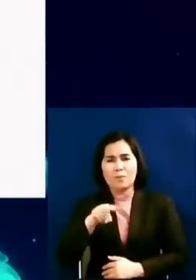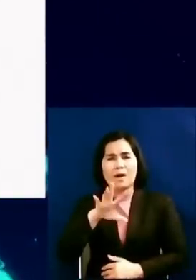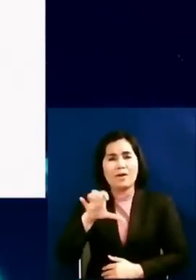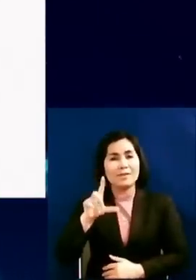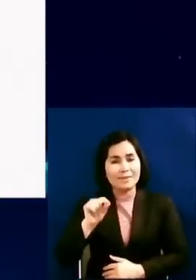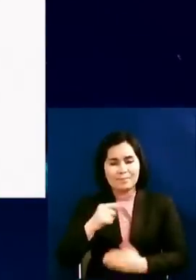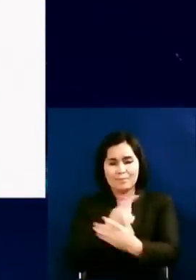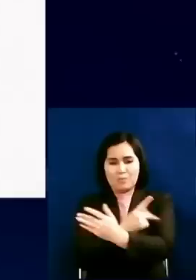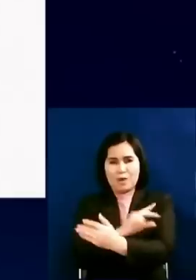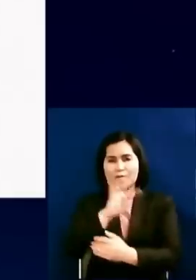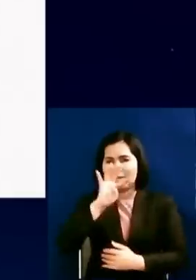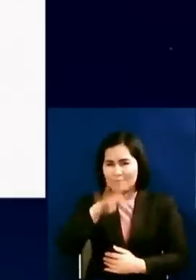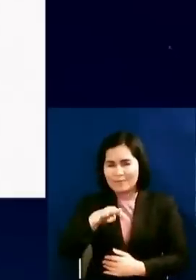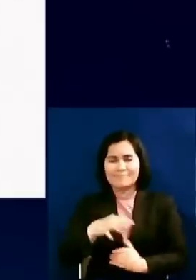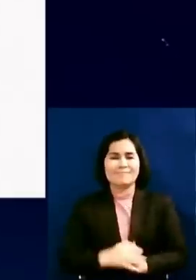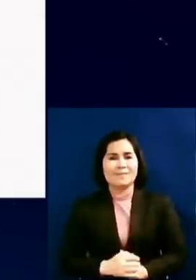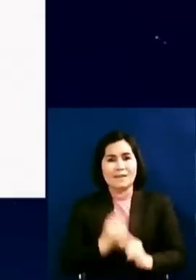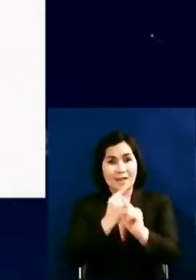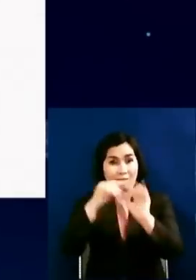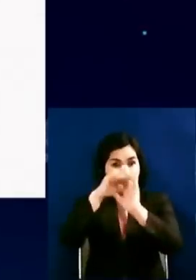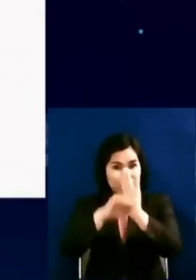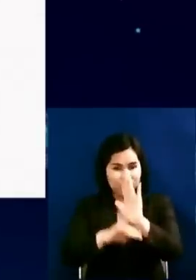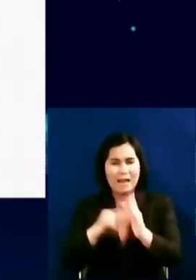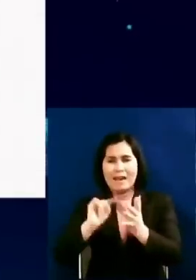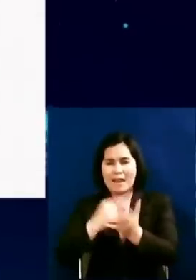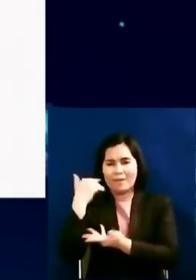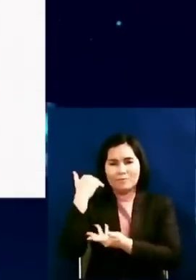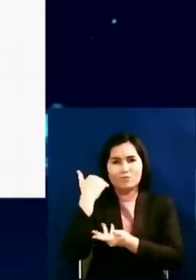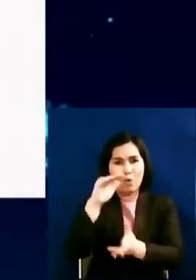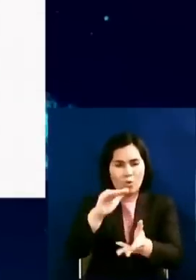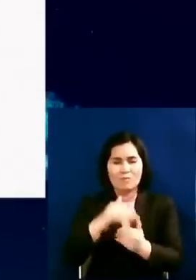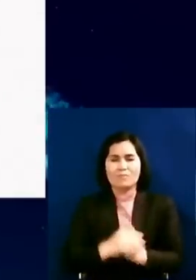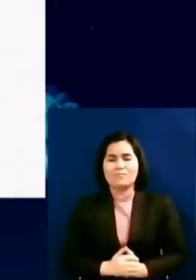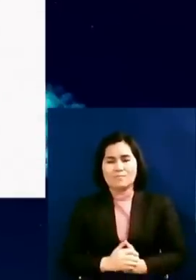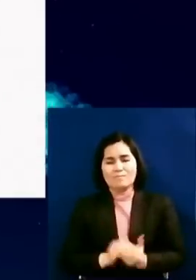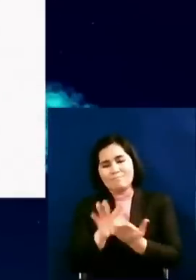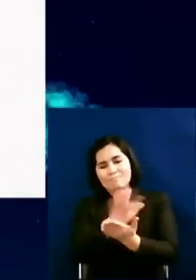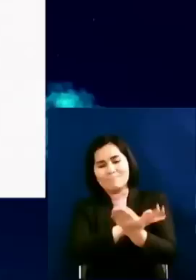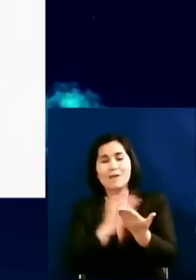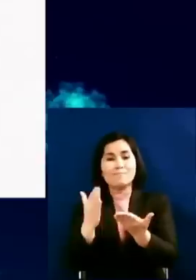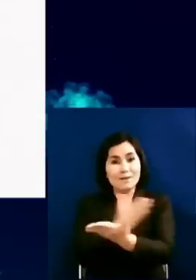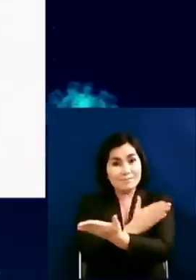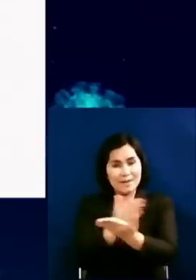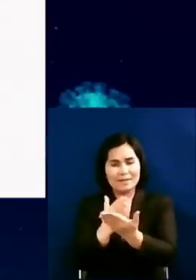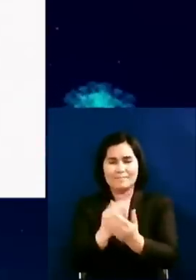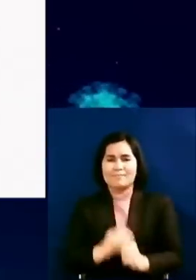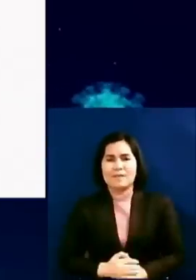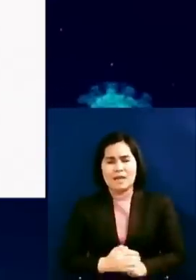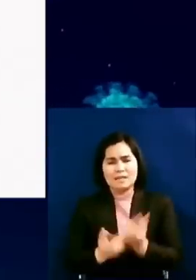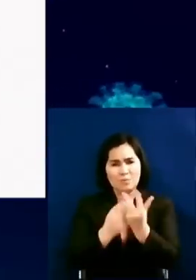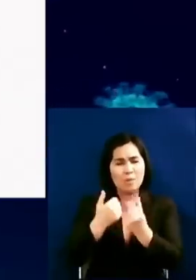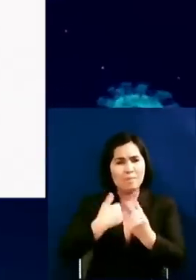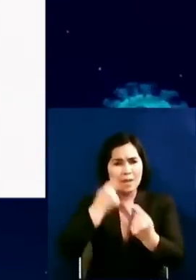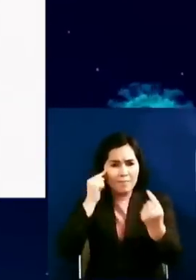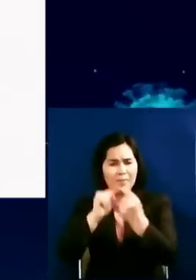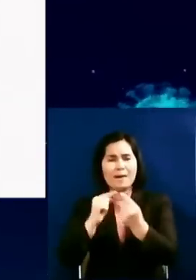2,520 และภูเก็ต 4,000 นะครับอันนี้ก็จะส่งไปรอบแรกหลังจากที่ทางมีเป้าหมายมีจำนวนแล้ว